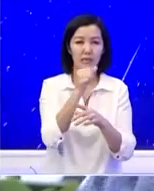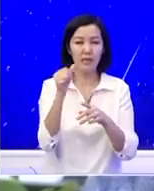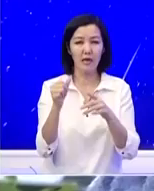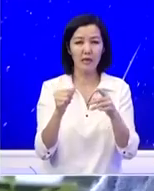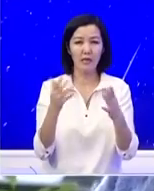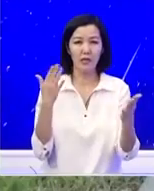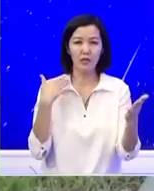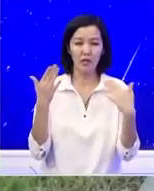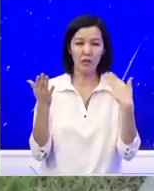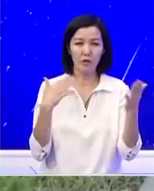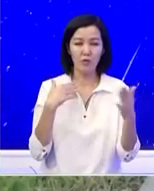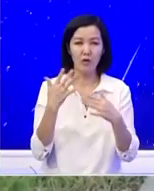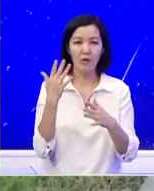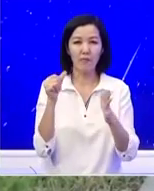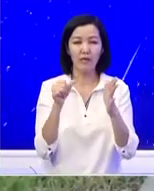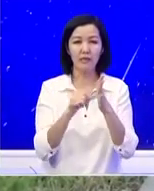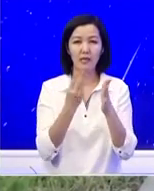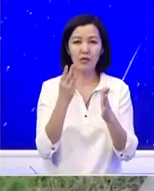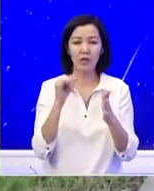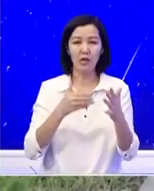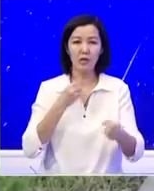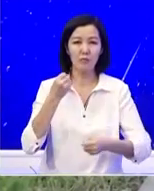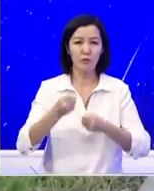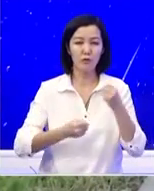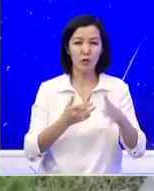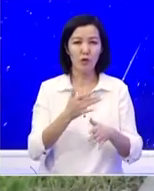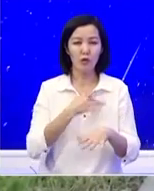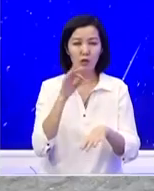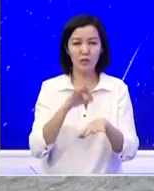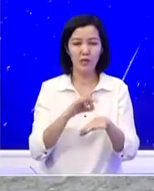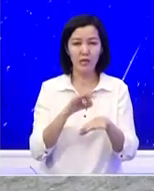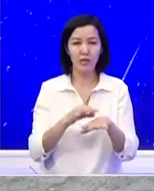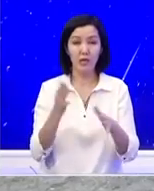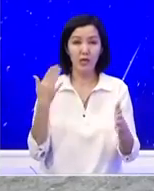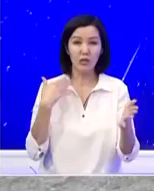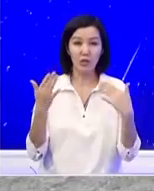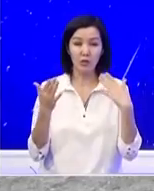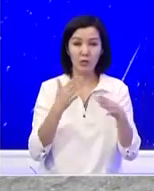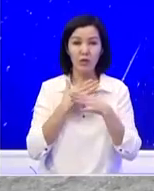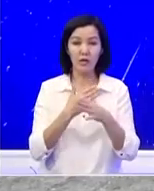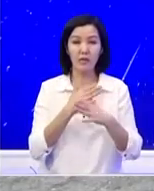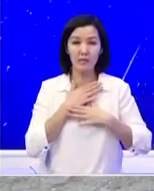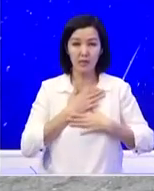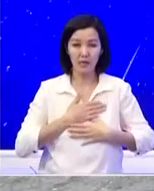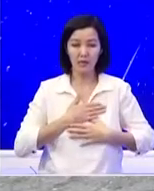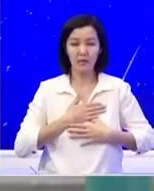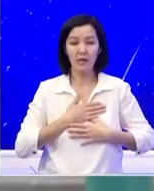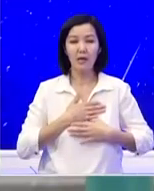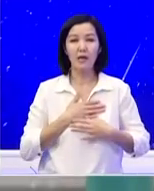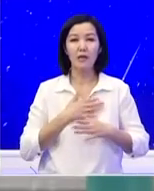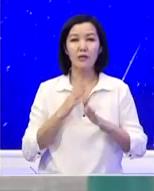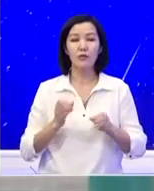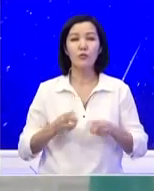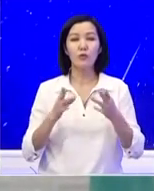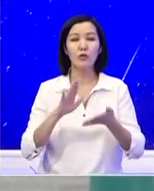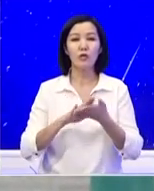арнайды. Таңертең кемі 5-6 шақырым жүгіреді. Жүрегі сыр берген ата тек осы жаттығудың арқасында рахаттанып демаламын дейді. Төтенше